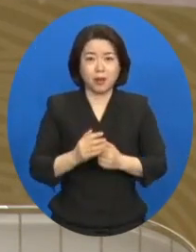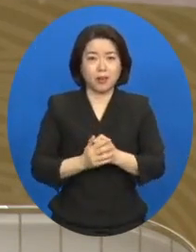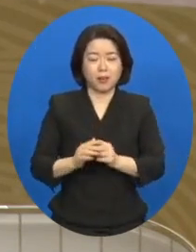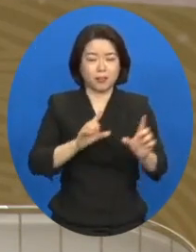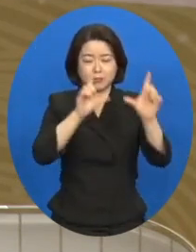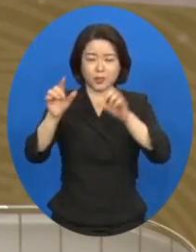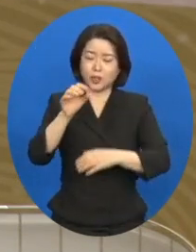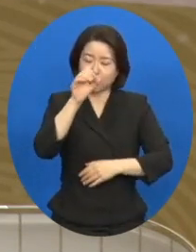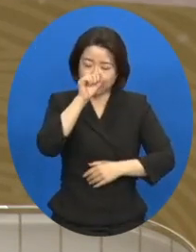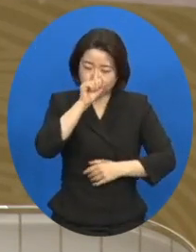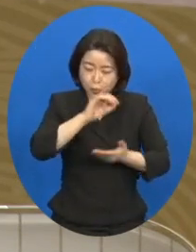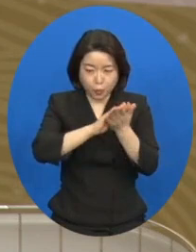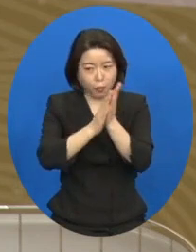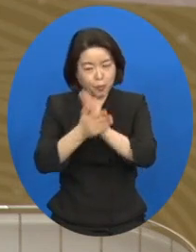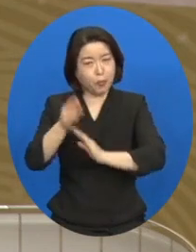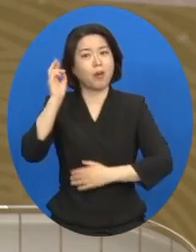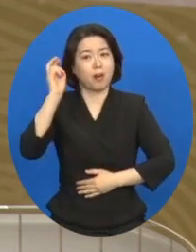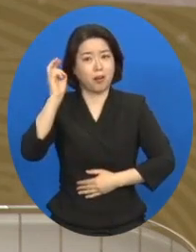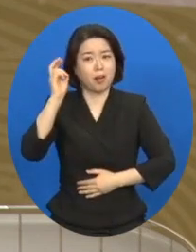살기 좋게 됩니까?